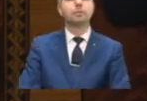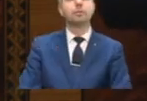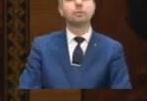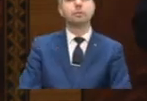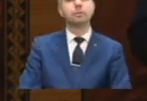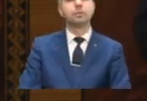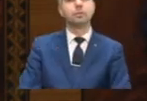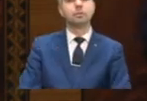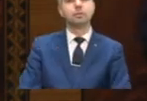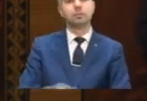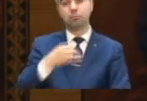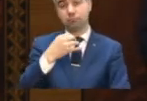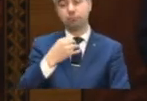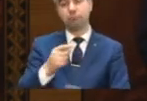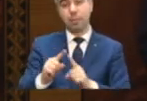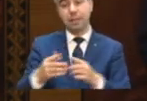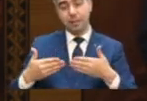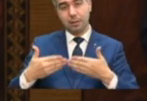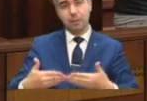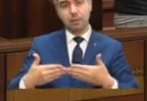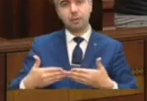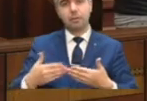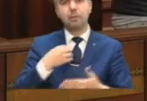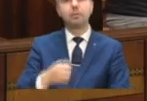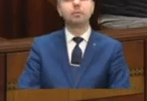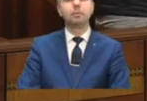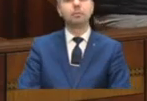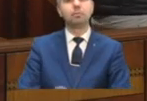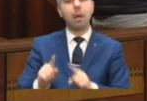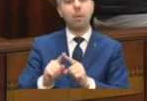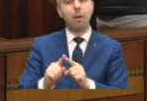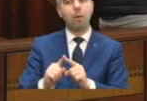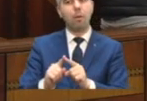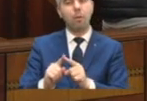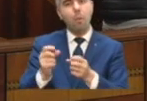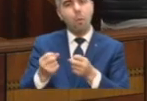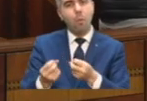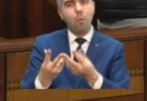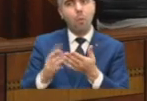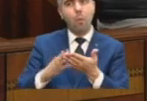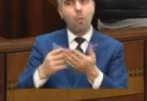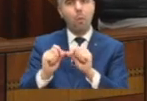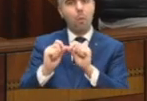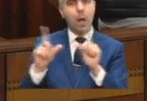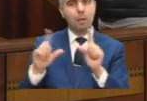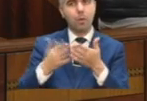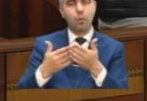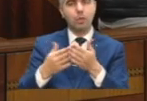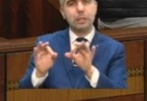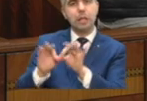اللي عشنا في هذه الفترة تبين أنه الاختيارات استراتيجية ديال المملكة